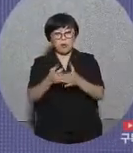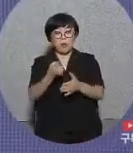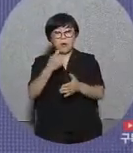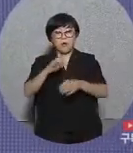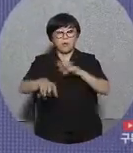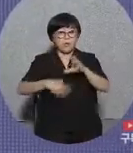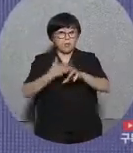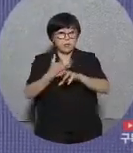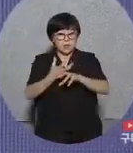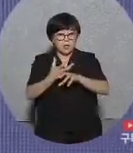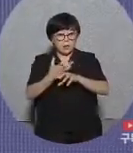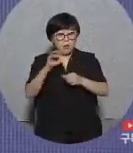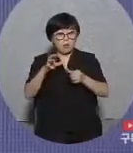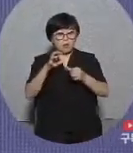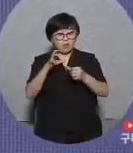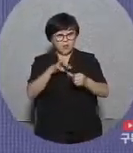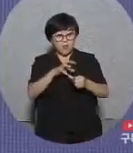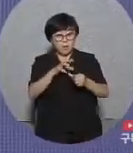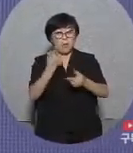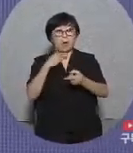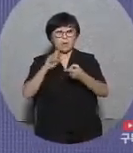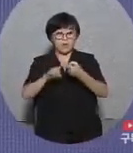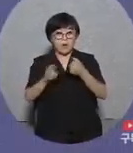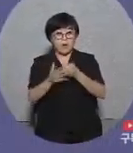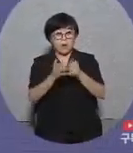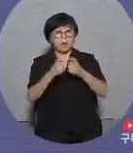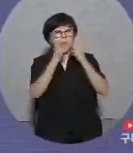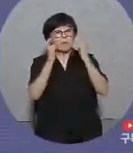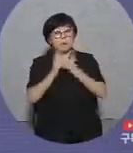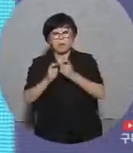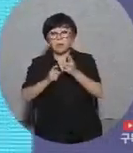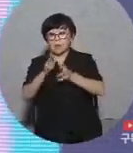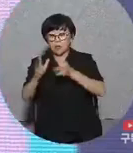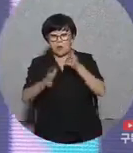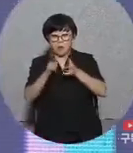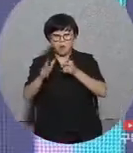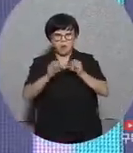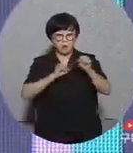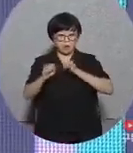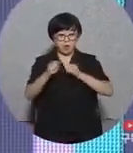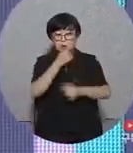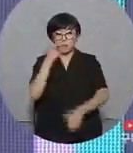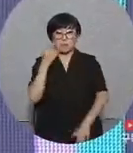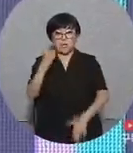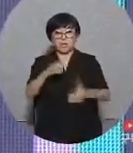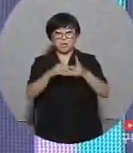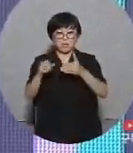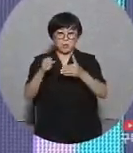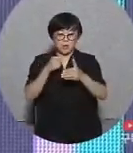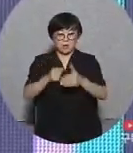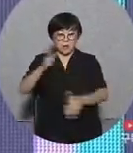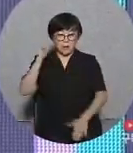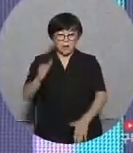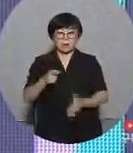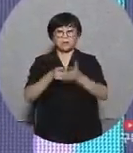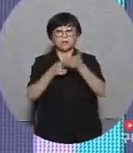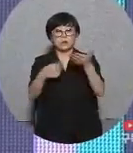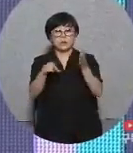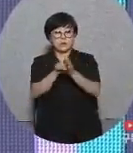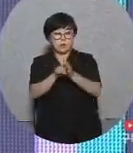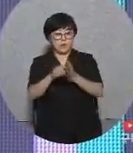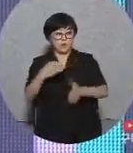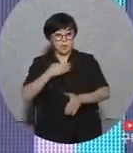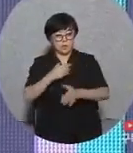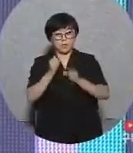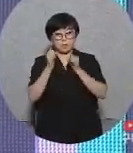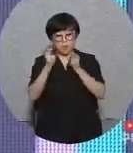이게 바로 민간 투자와 기업활동의 공간을 보정 할 겁니다 리더의 용기와 결단 강력한 추진력이 위기를 기회로